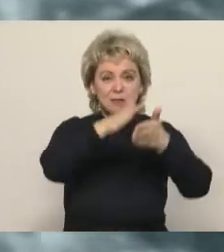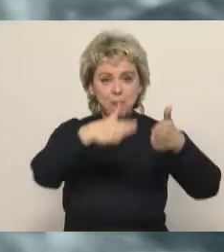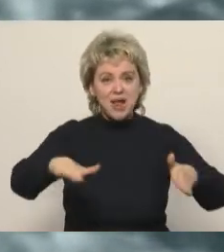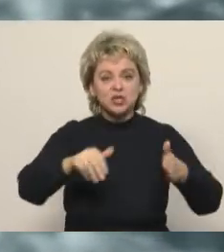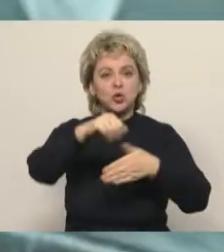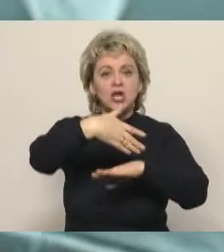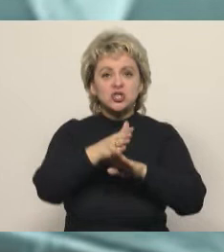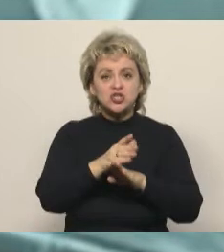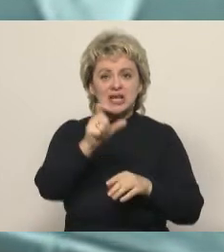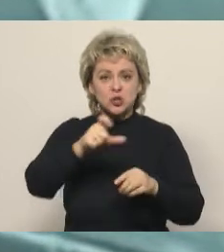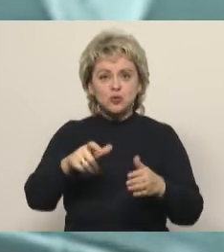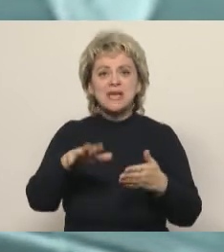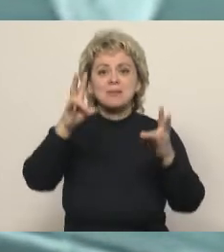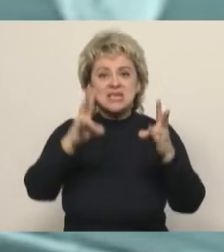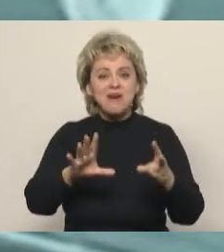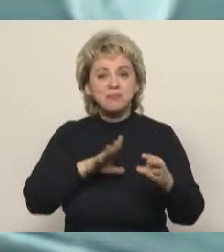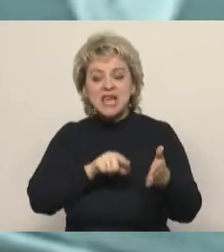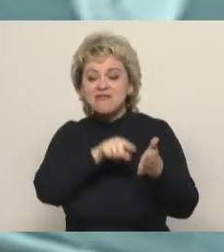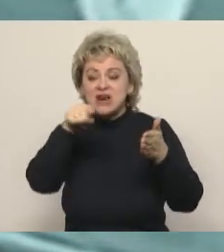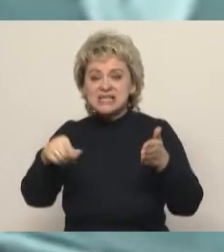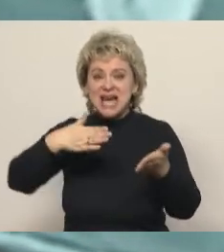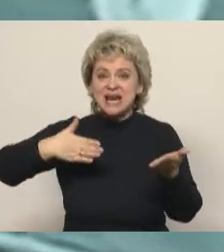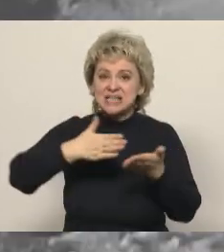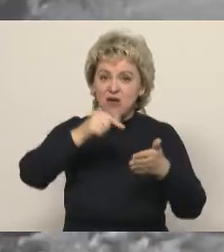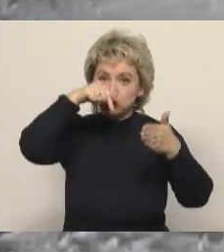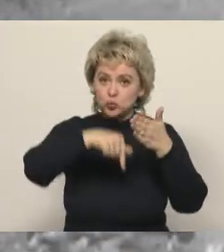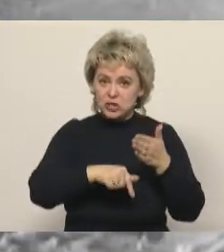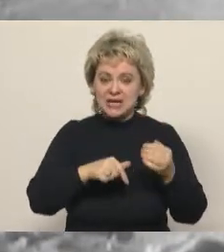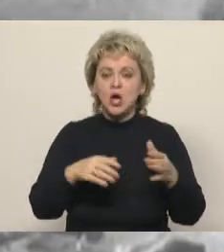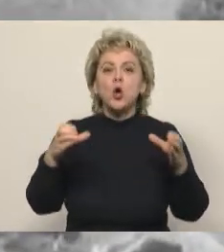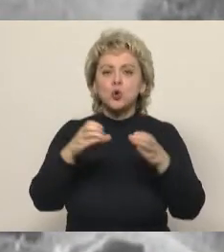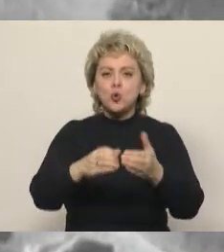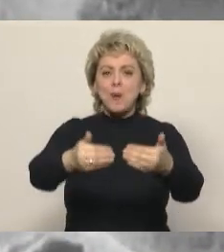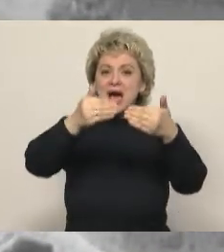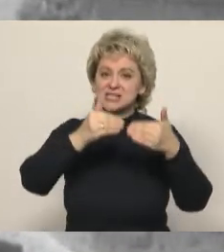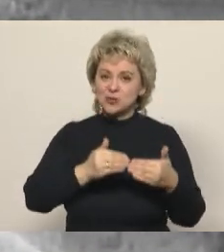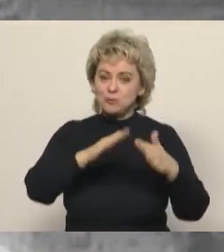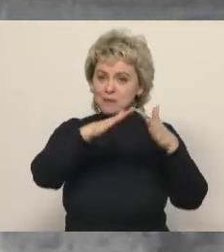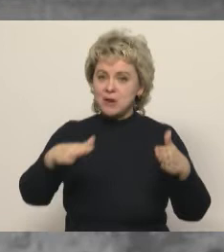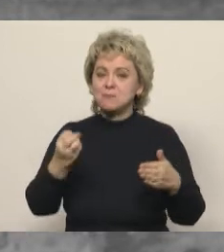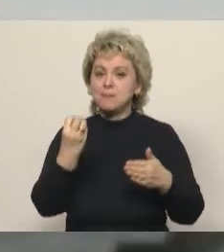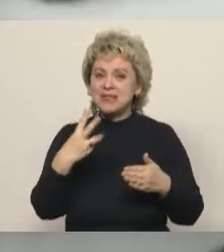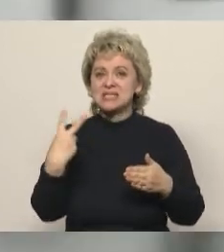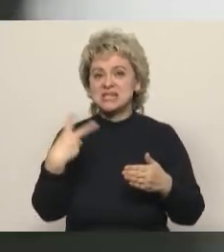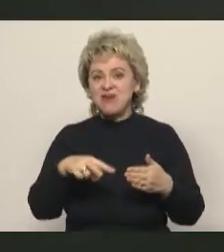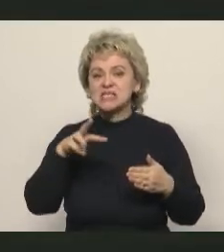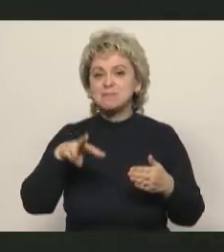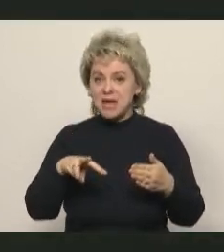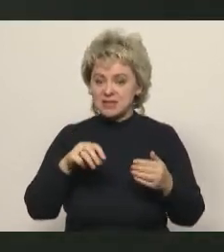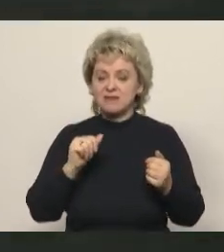Часть туристов получили травмы и стали вылезать, разрезав ее изнутри. Группа отступила от палатки на 15-20